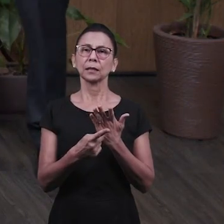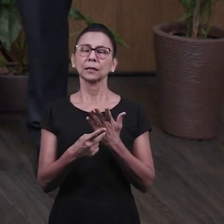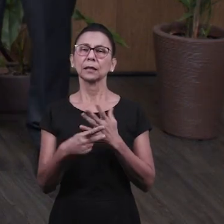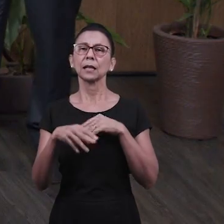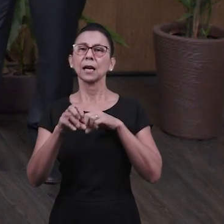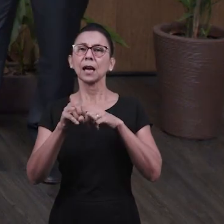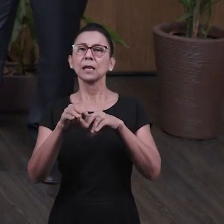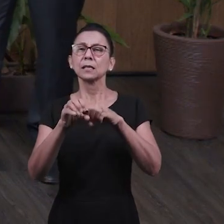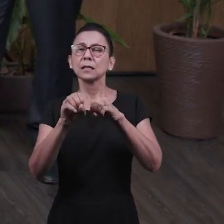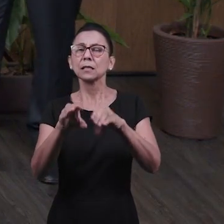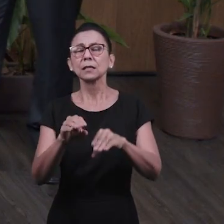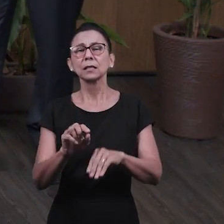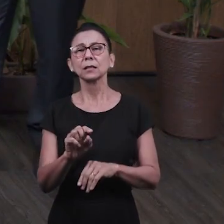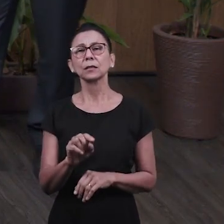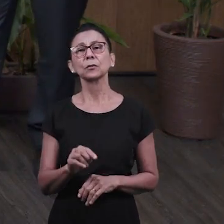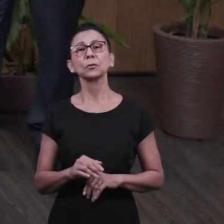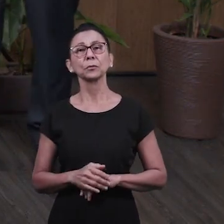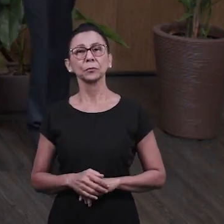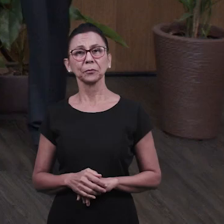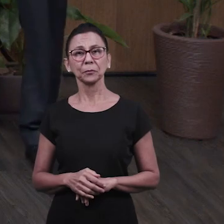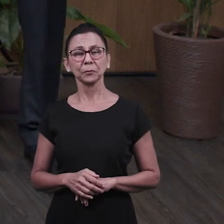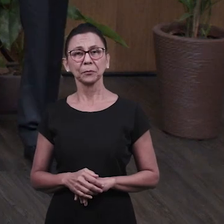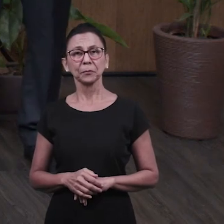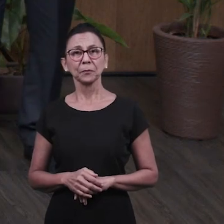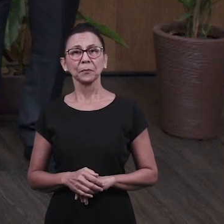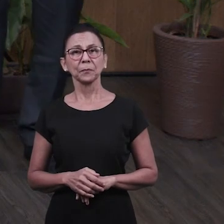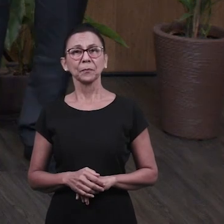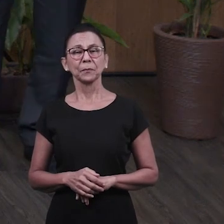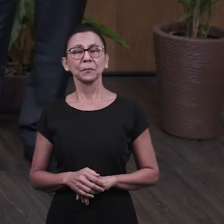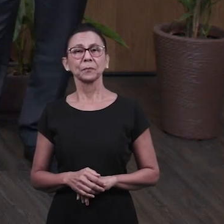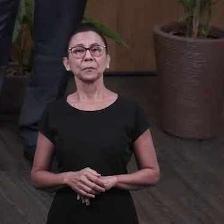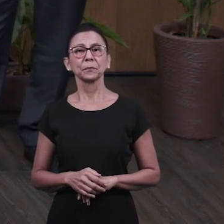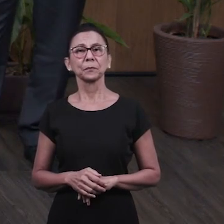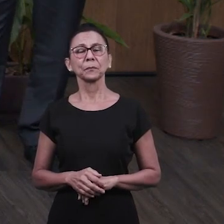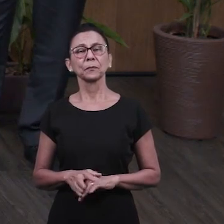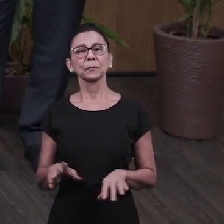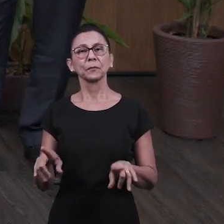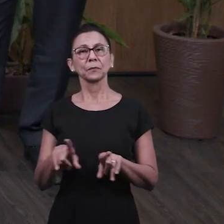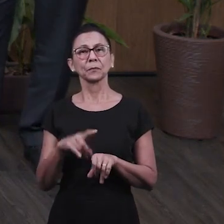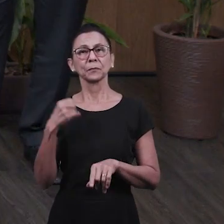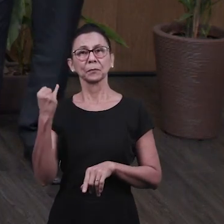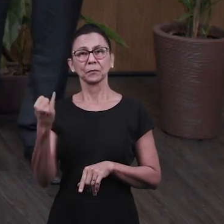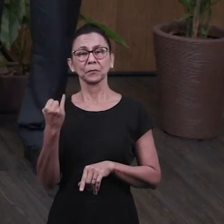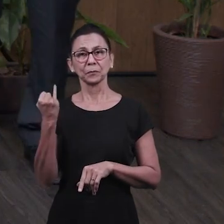donner et ce qui est important pour être dans le chemin en Jésus